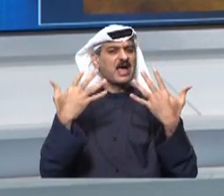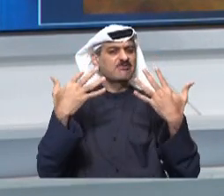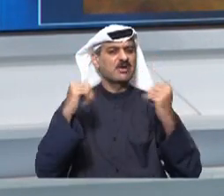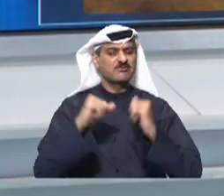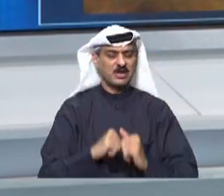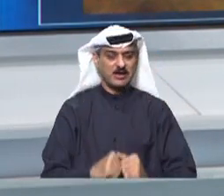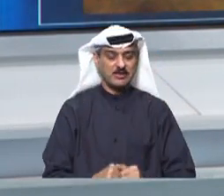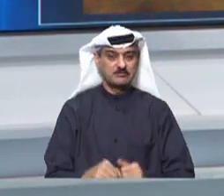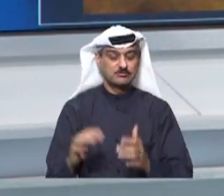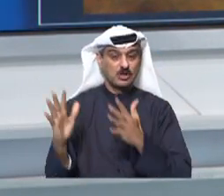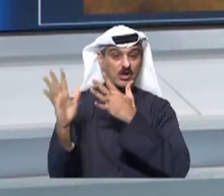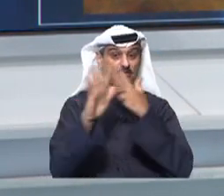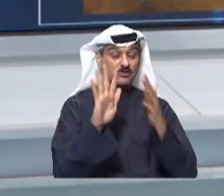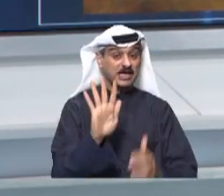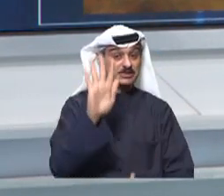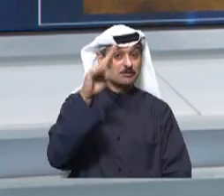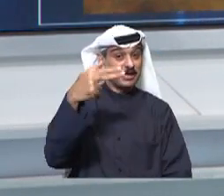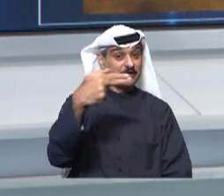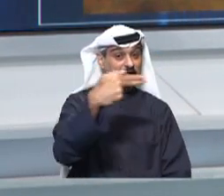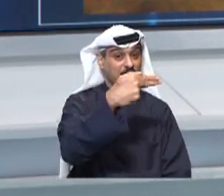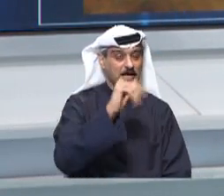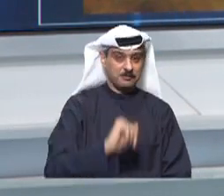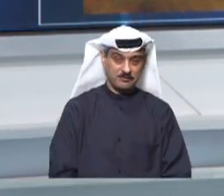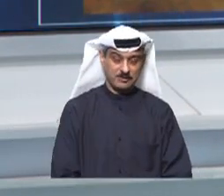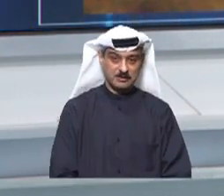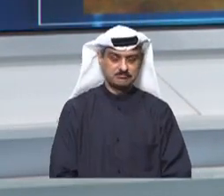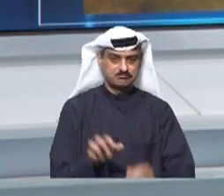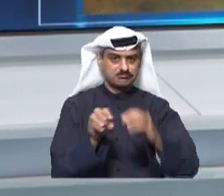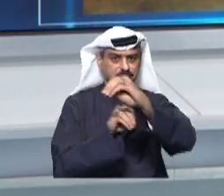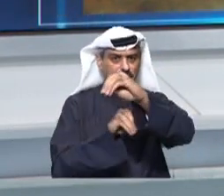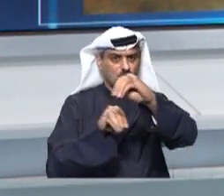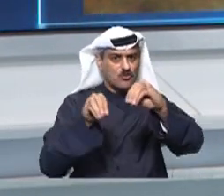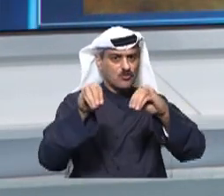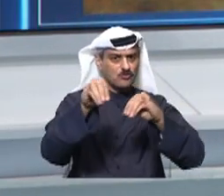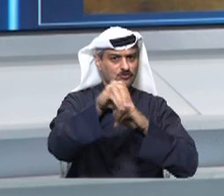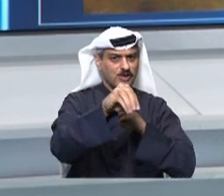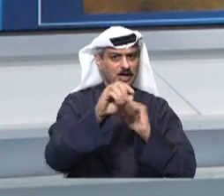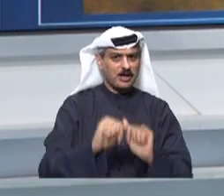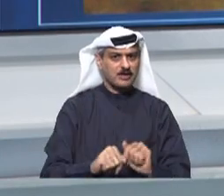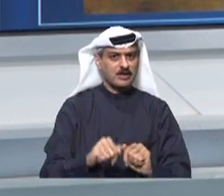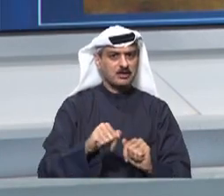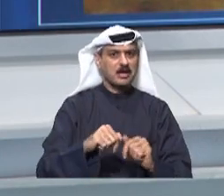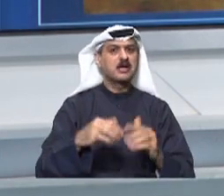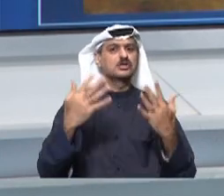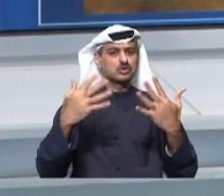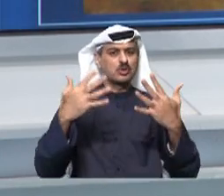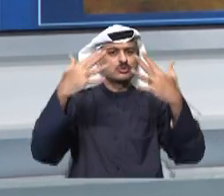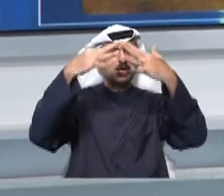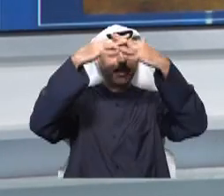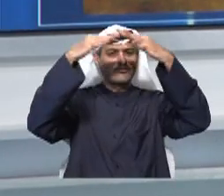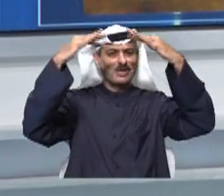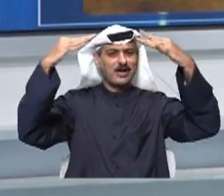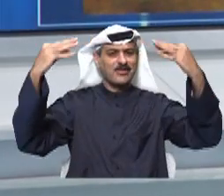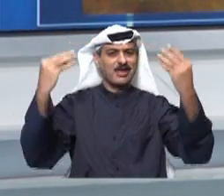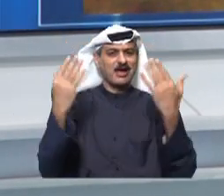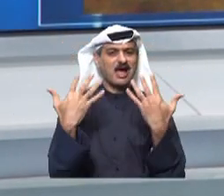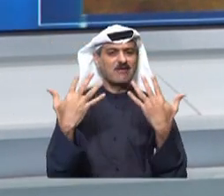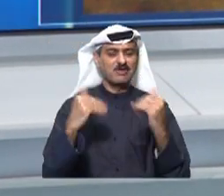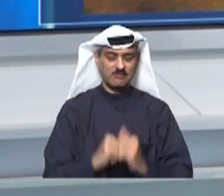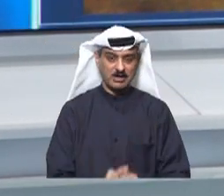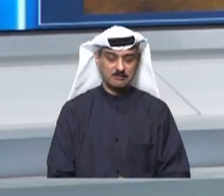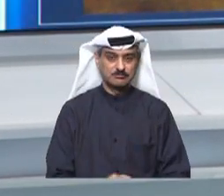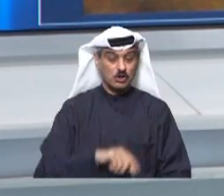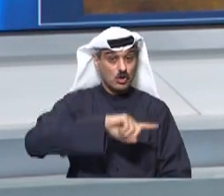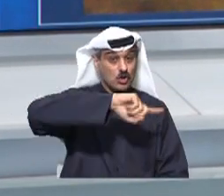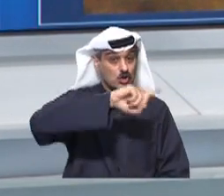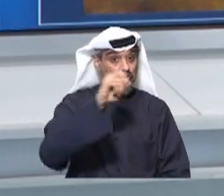المناطق، وهواء راح يكون شمالي غربي، ومع تحوله بشكل عام على معظم المناطق راح تبدي تتلاشى السحب تدريجيا، وسرعة الرياح قد